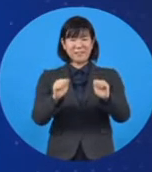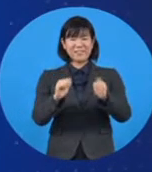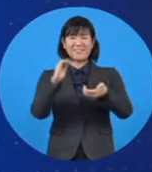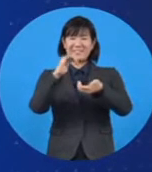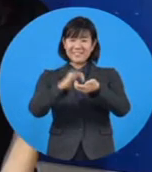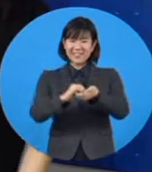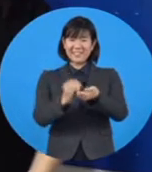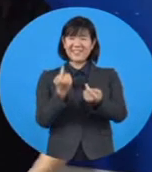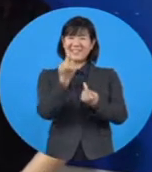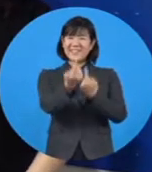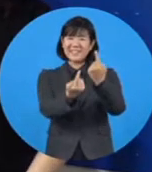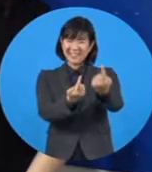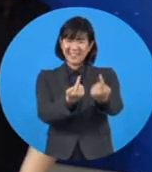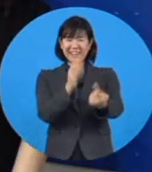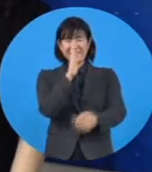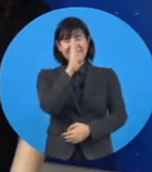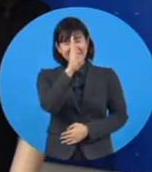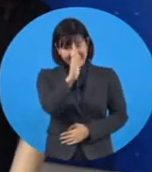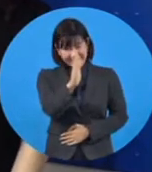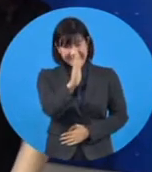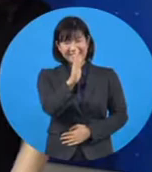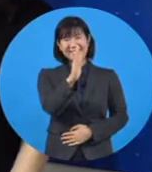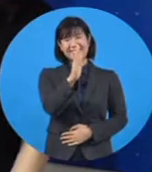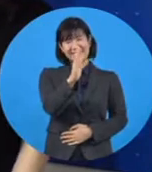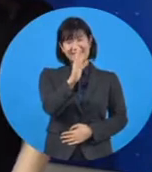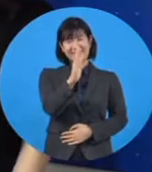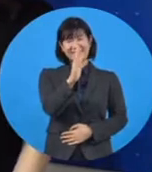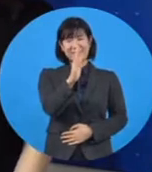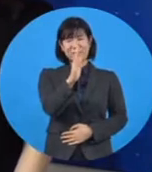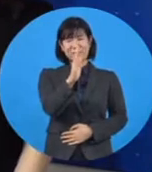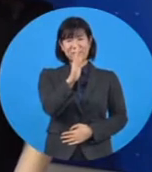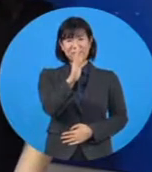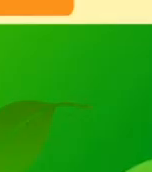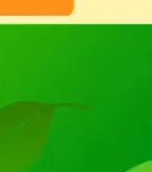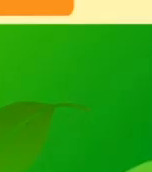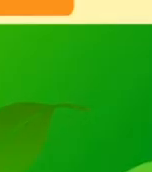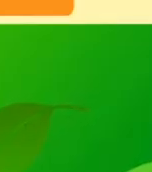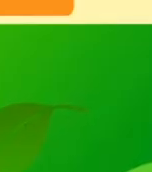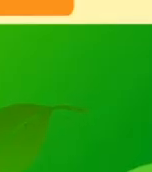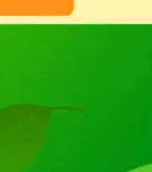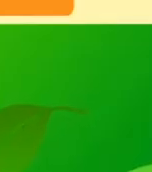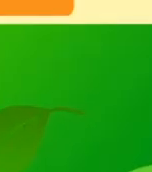開催されます。ぜひ皆さんお出かけください。